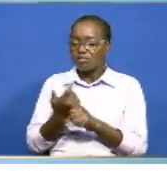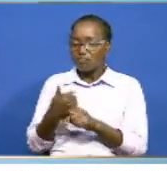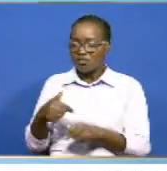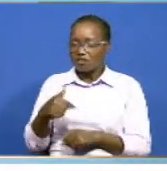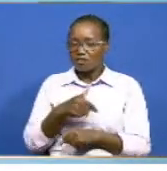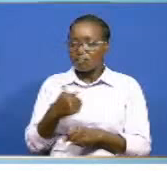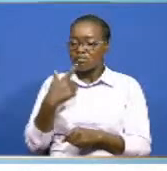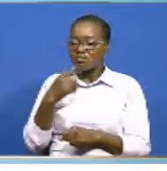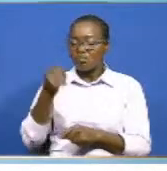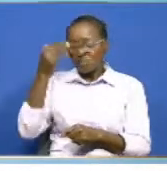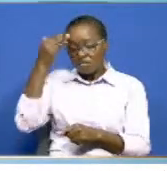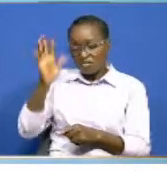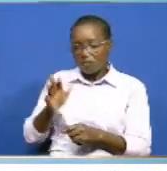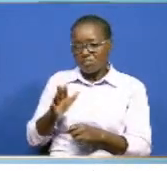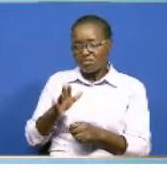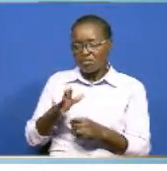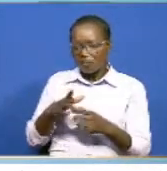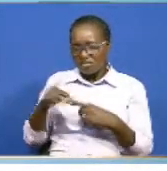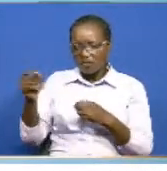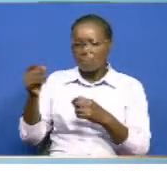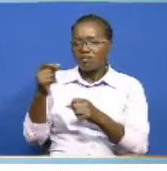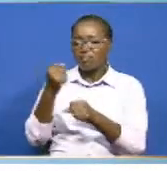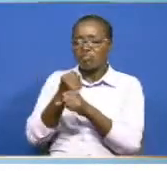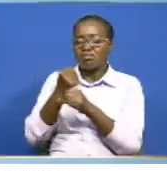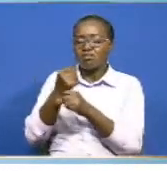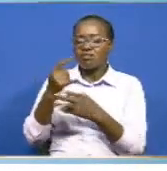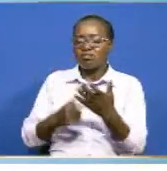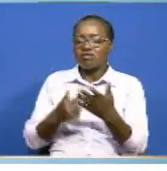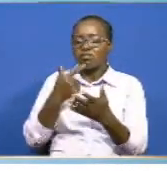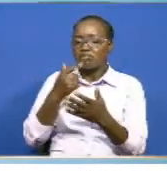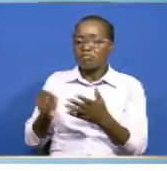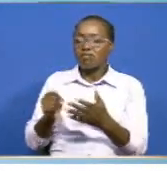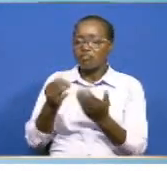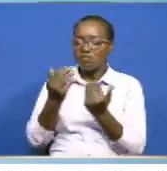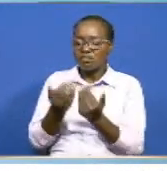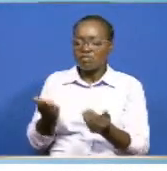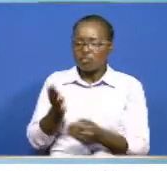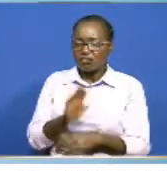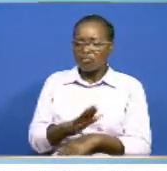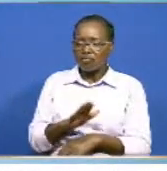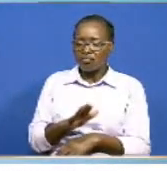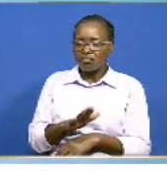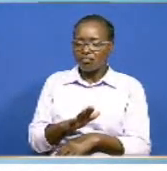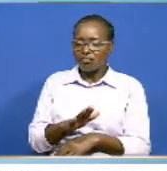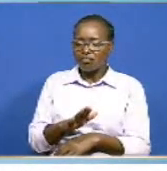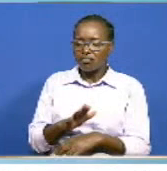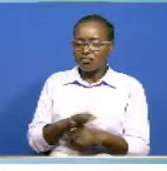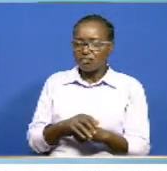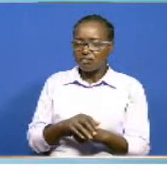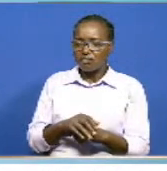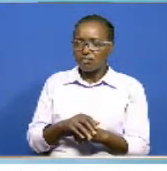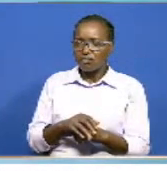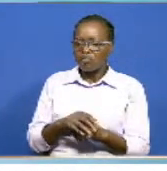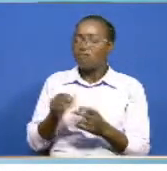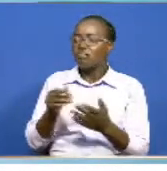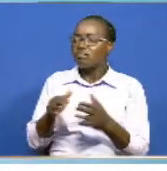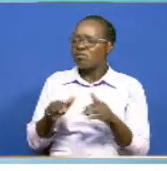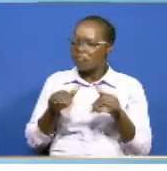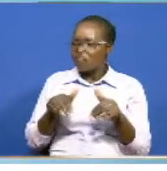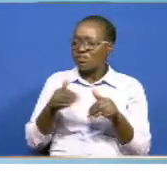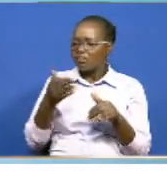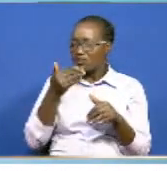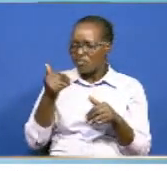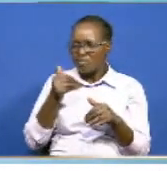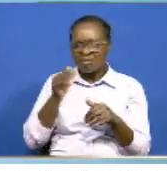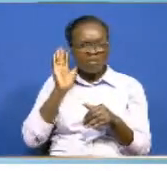So haujui kenye wameenda kufanya nini, kuongea. So watoto wamerudi shuleni wakati ambapo walikuwa nastahili kuongeleshwa kwanza.